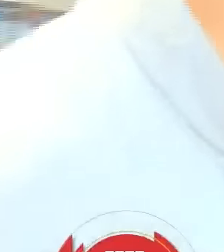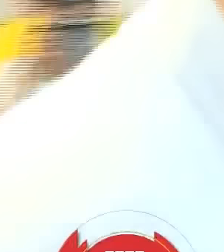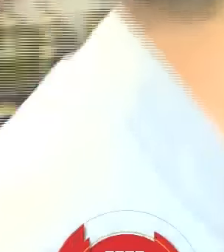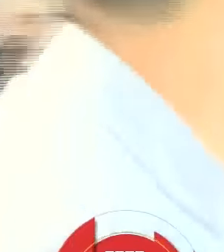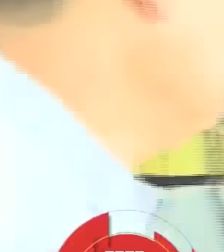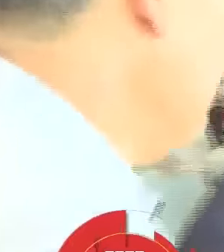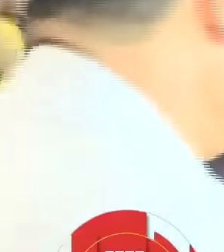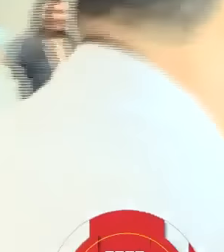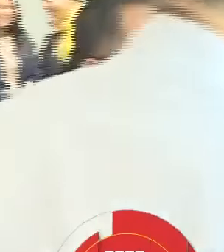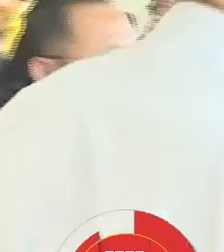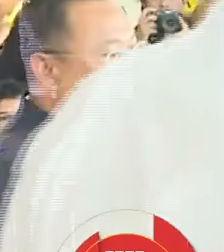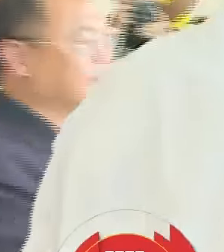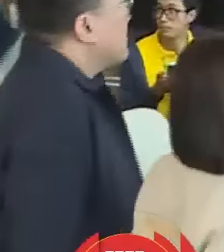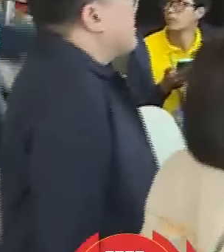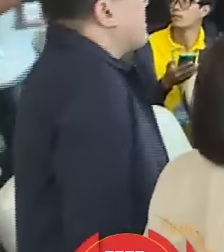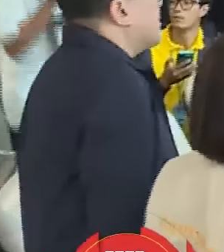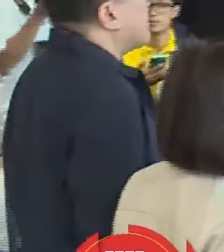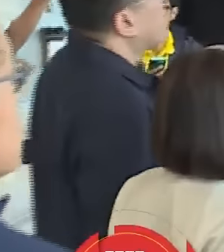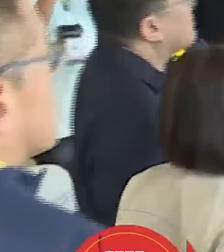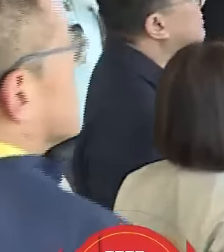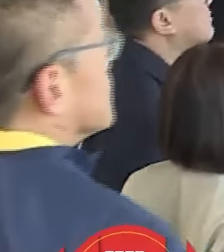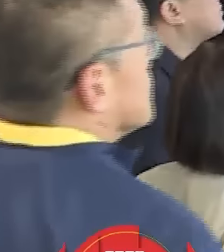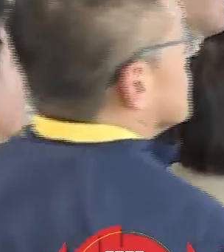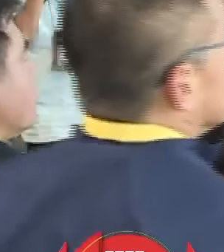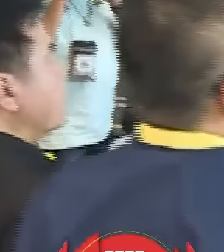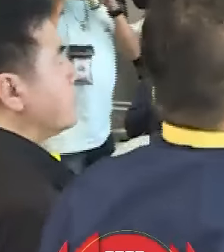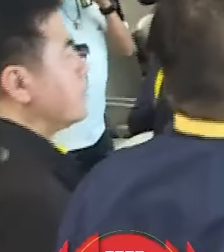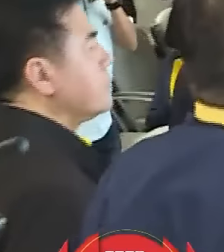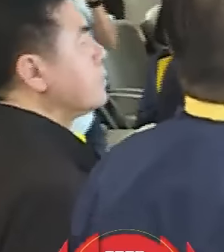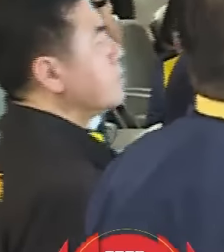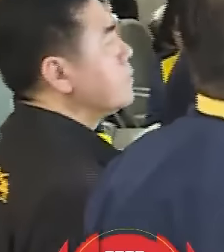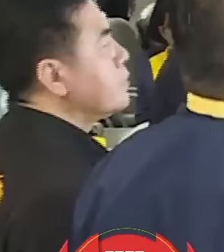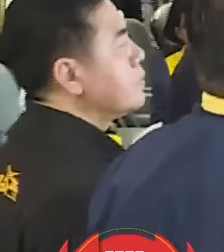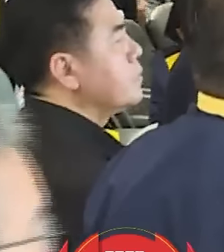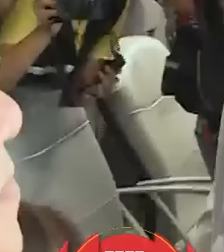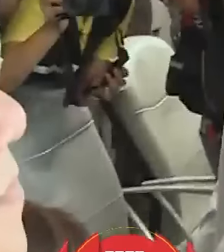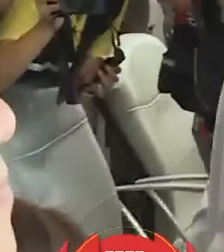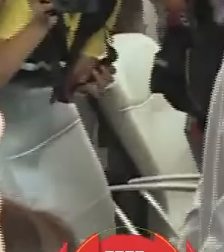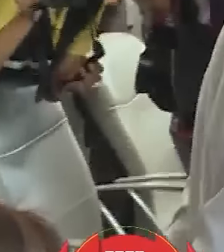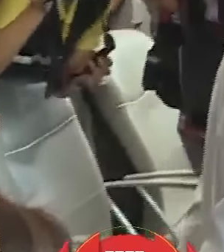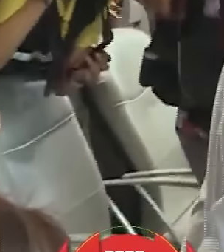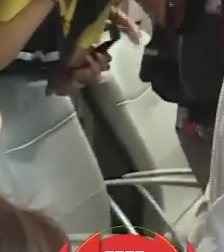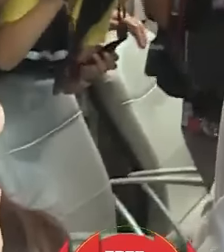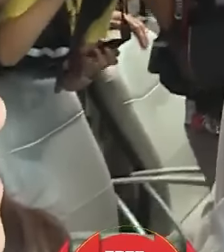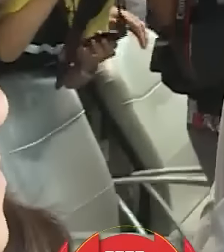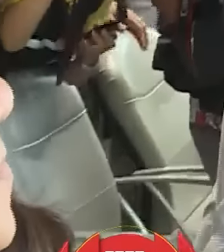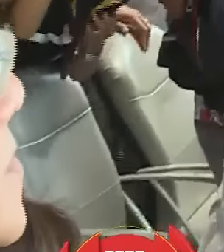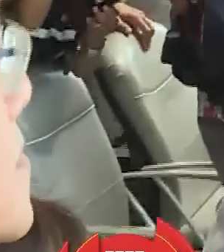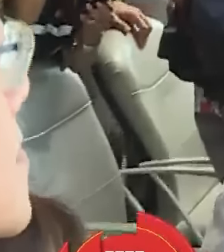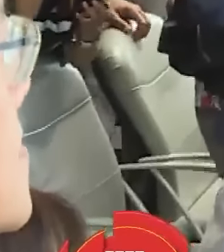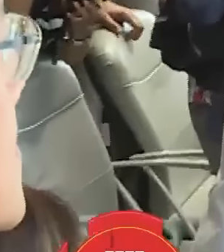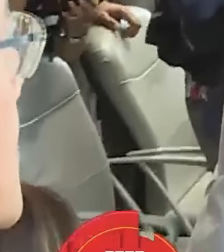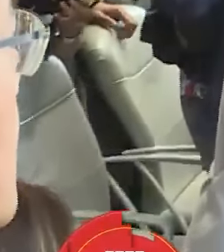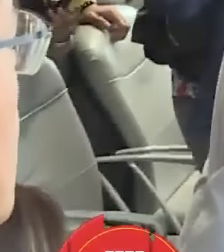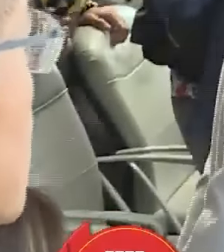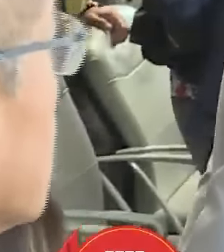ตอนไปถึงนะไปดูทั้งจุดเช็คอินไปดูทั้งจุดดูบัตรโดยสารนะคะไปคุยกับทางผู้โดยสารด้วยนะ